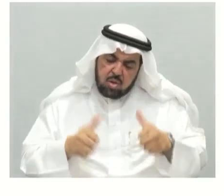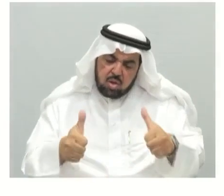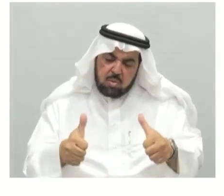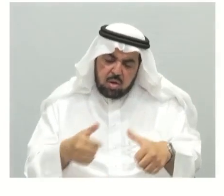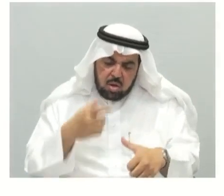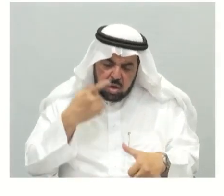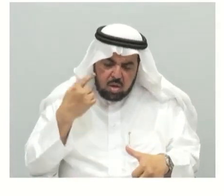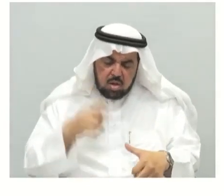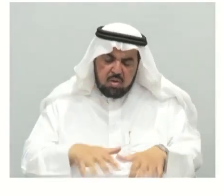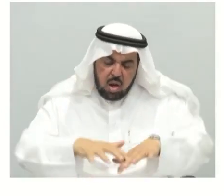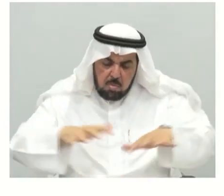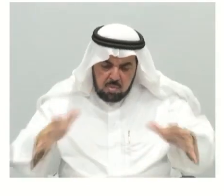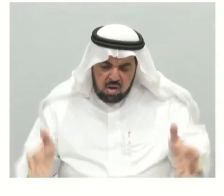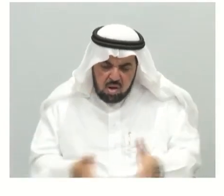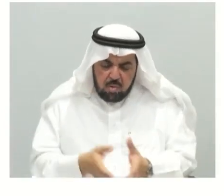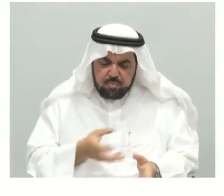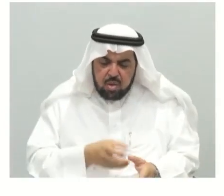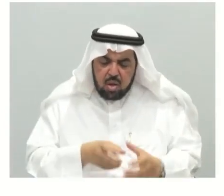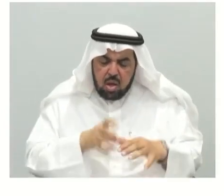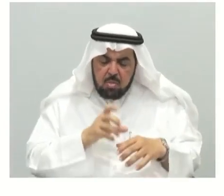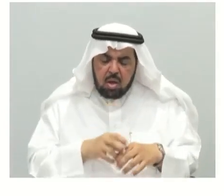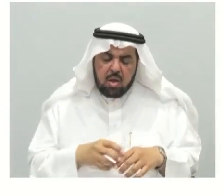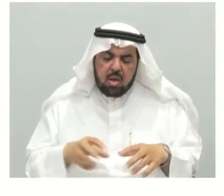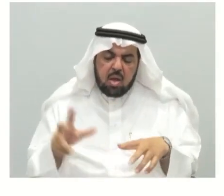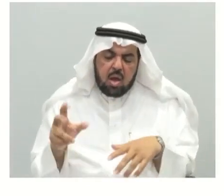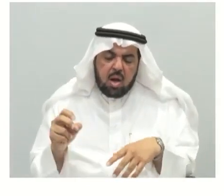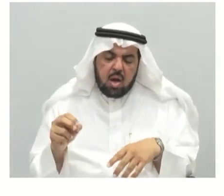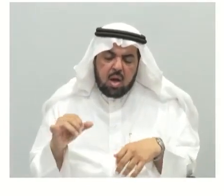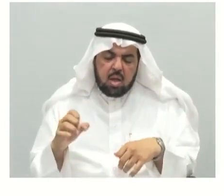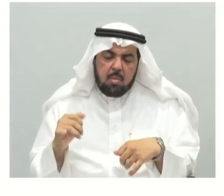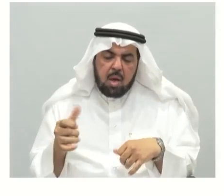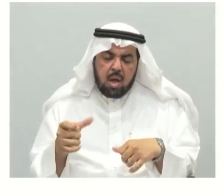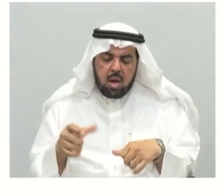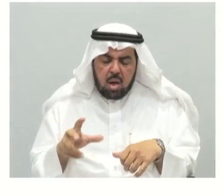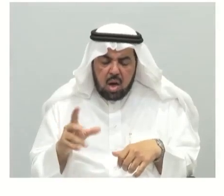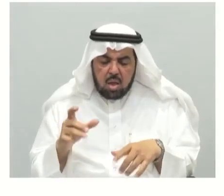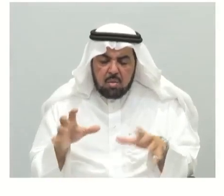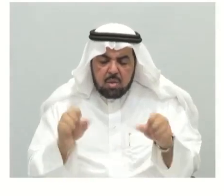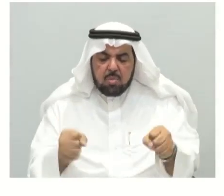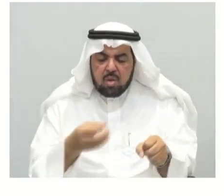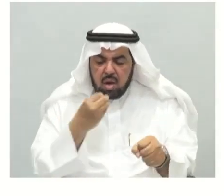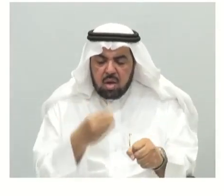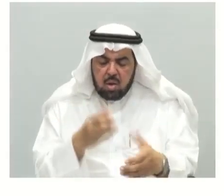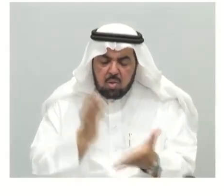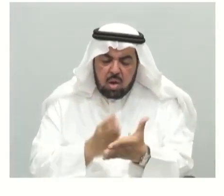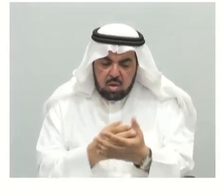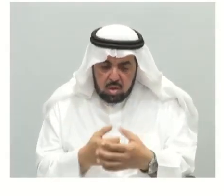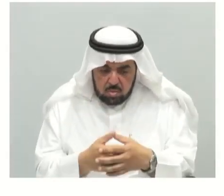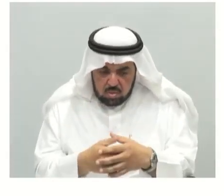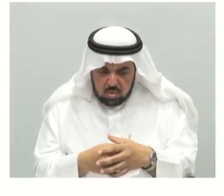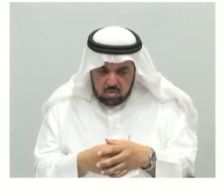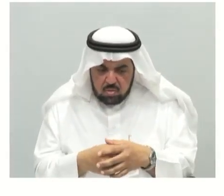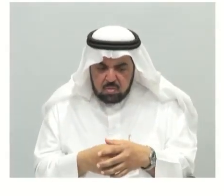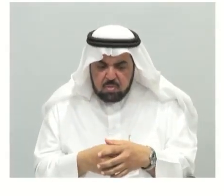من العيش في البيئه المائيه نلاحظ القدمان الكلابيه تعمل على الامساك بالغذاء والتحطيم فنلاحظ